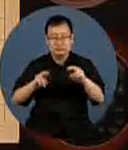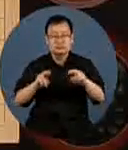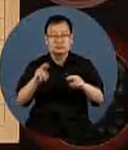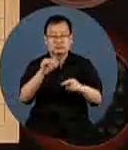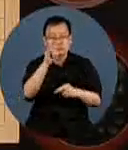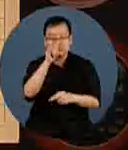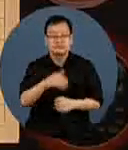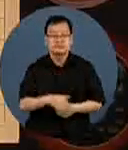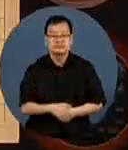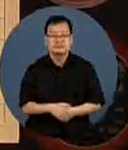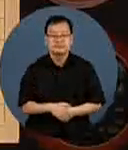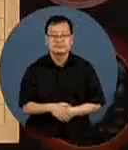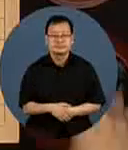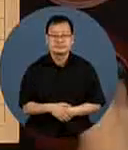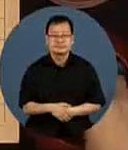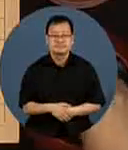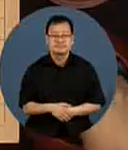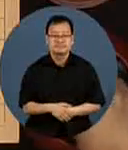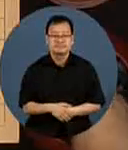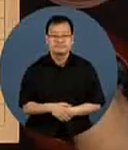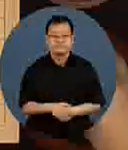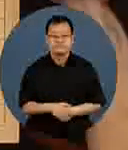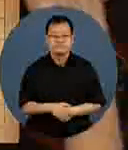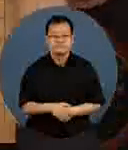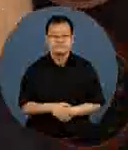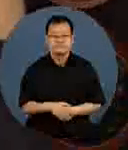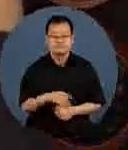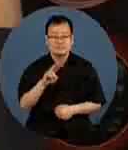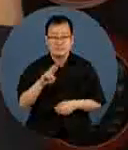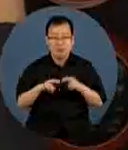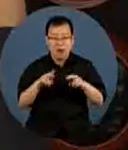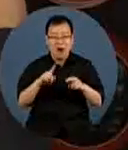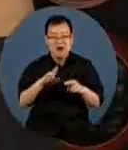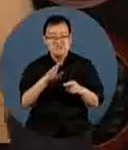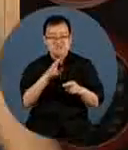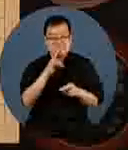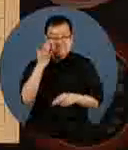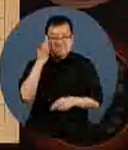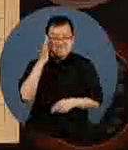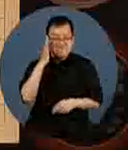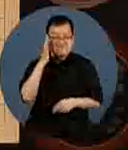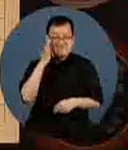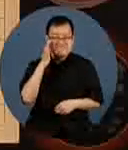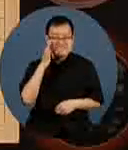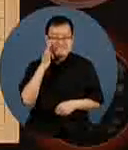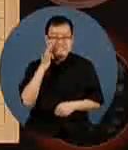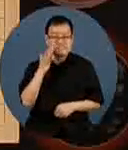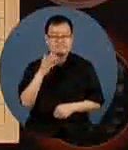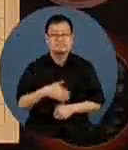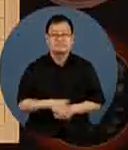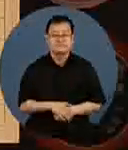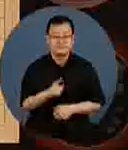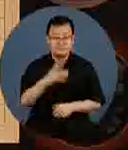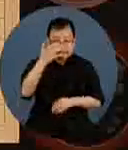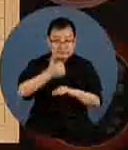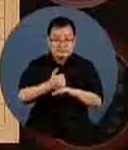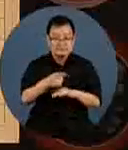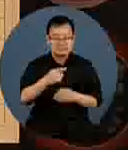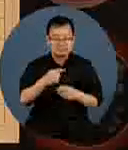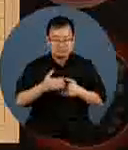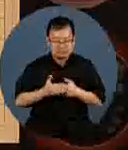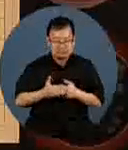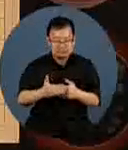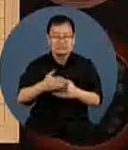네. 그리고 보시면서 감상하시면 손에 땀을 쥘 수밖에 없습니다. 네. 자, 이렇게 돼서는요, 수순이